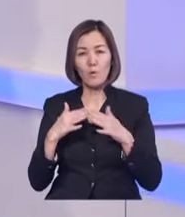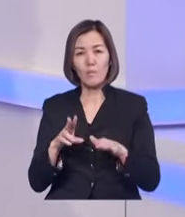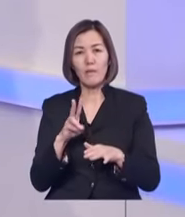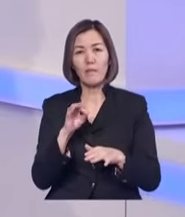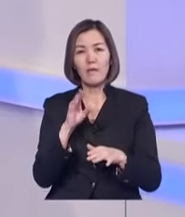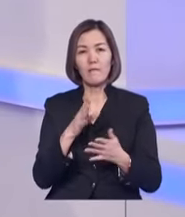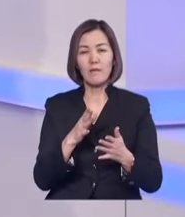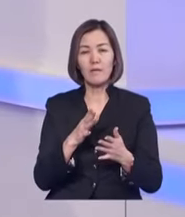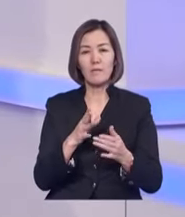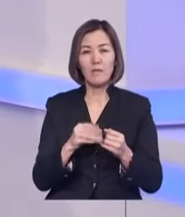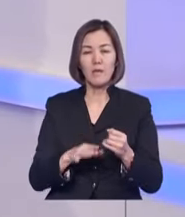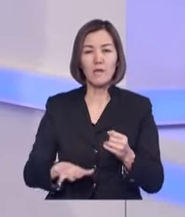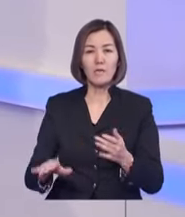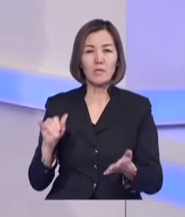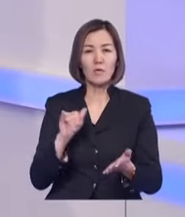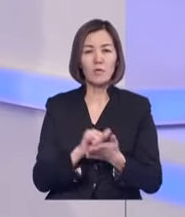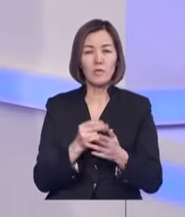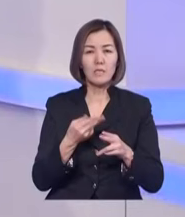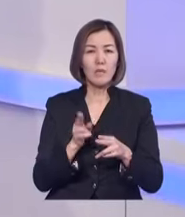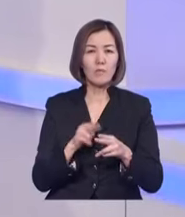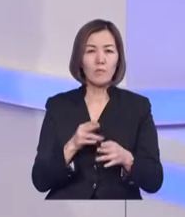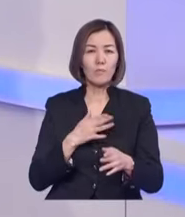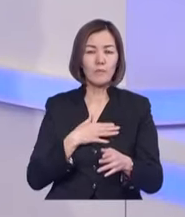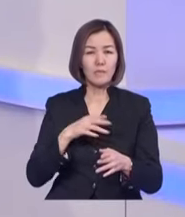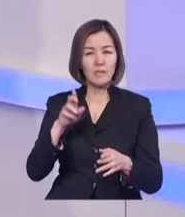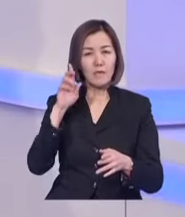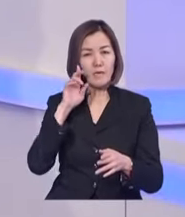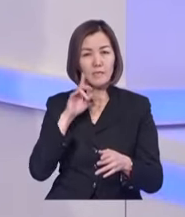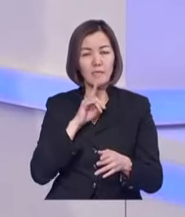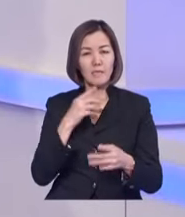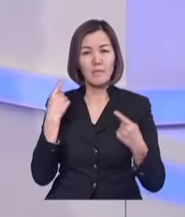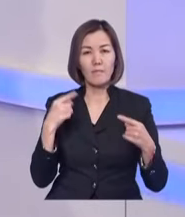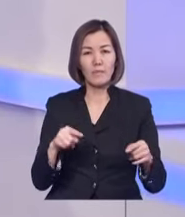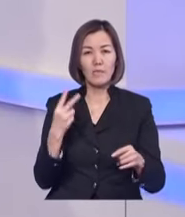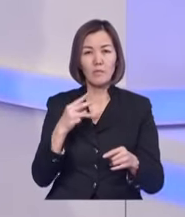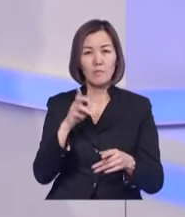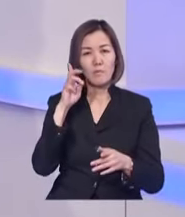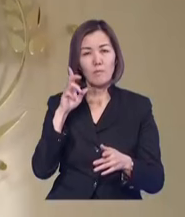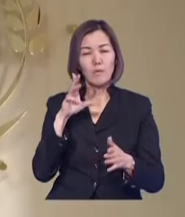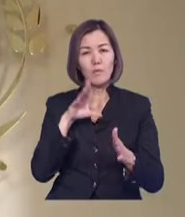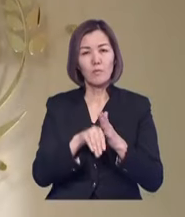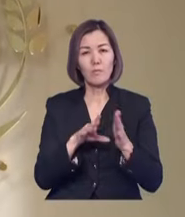Шлицберген аралында орналасқан. Бұл қоймаға біздің елден бөлек 23 мемлекеттің өнімі қойылады.